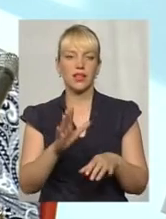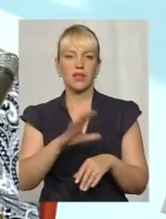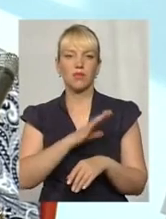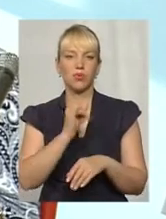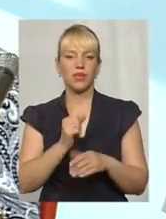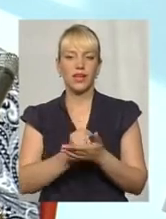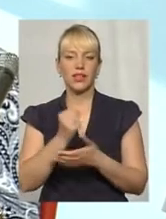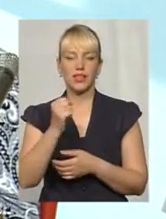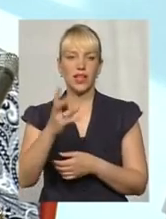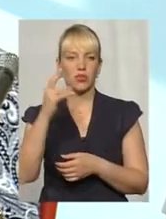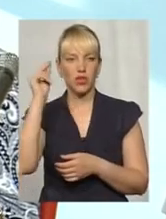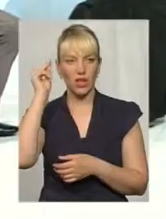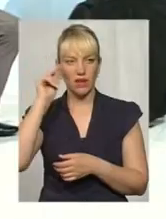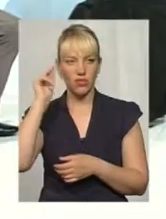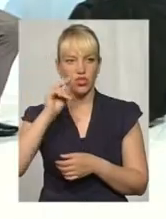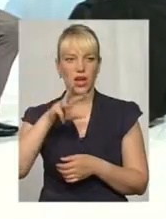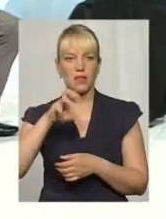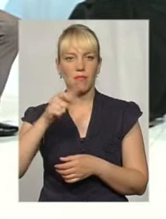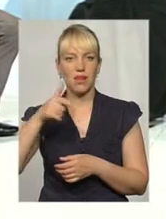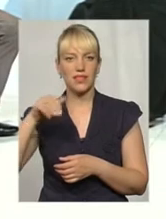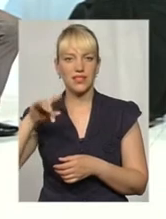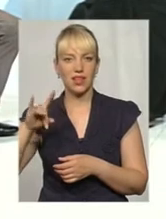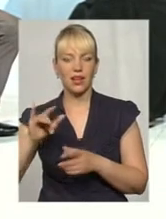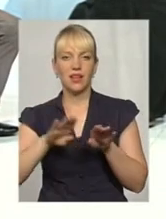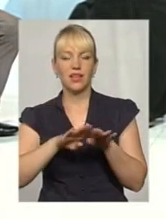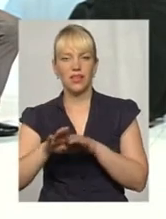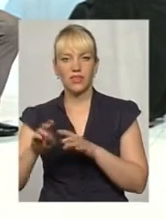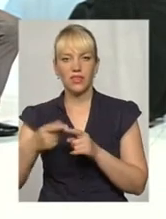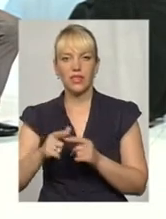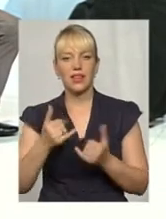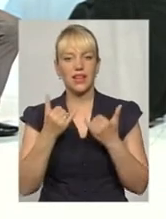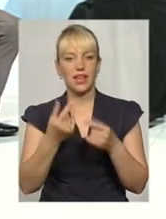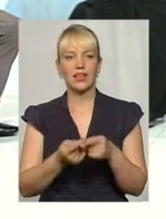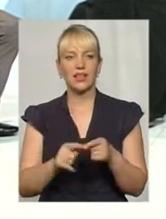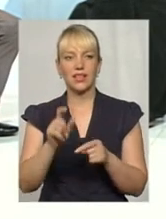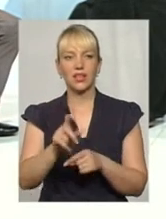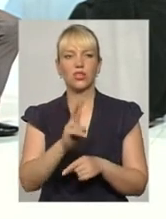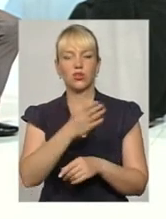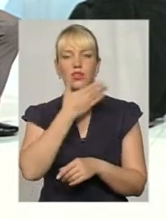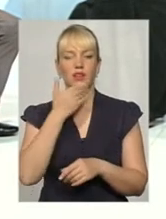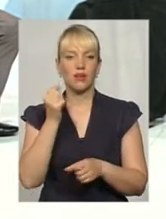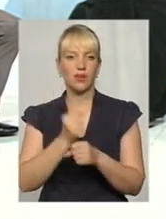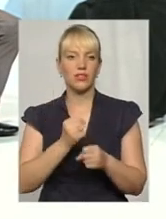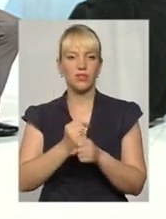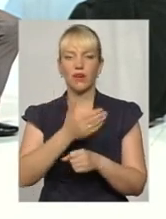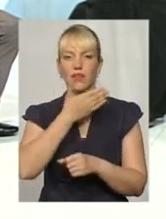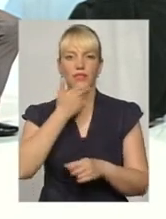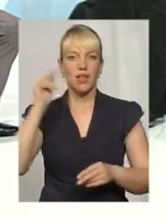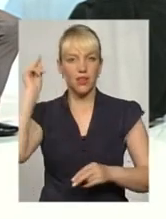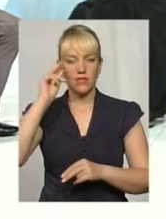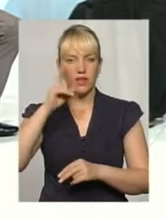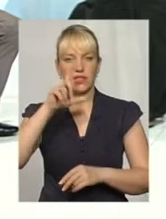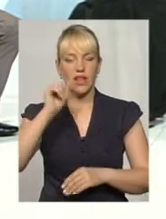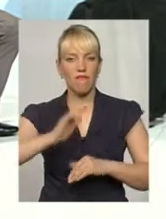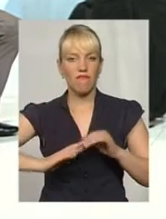на задругим магістерським рівнем. Тобто для тих, хто не працював або не навчався за фахом,